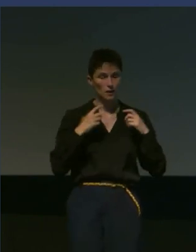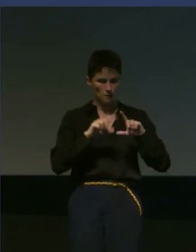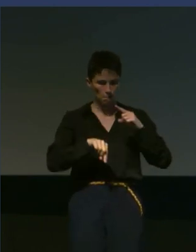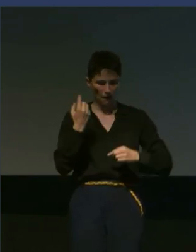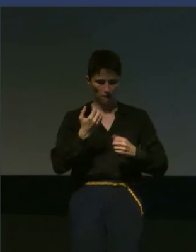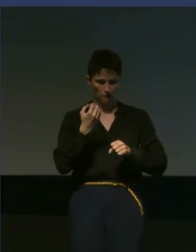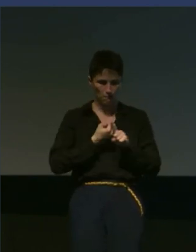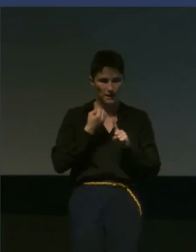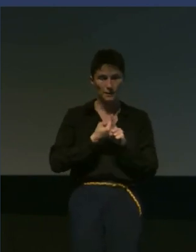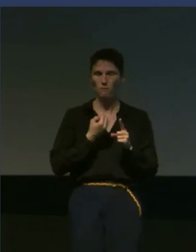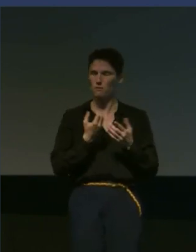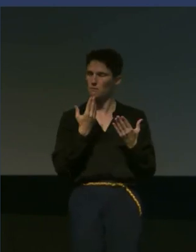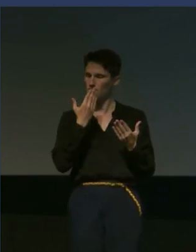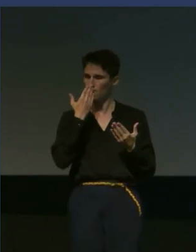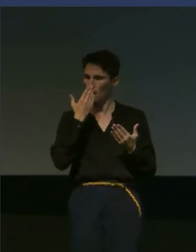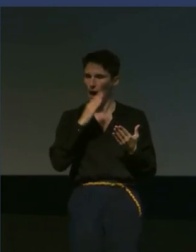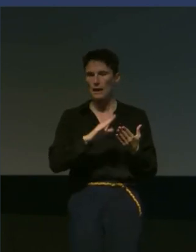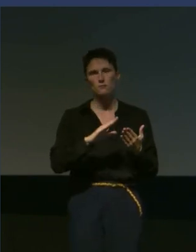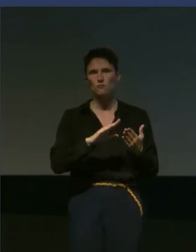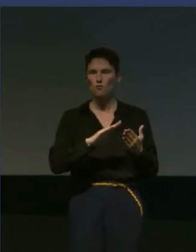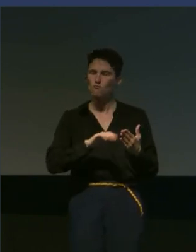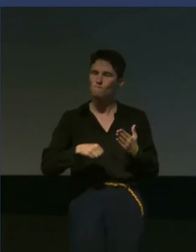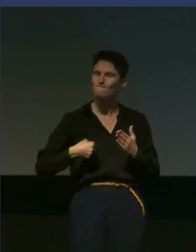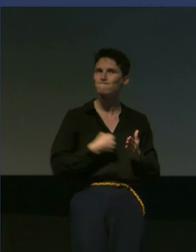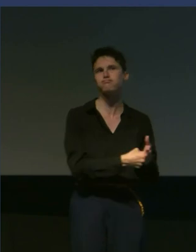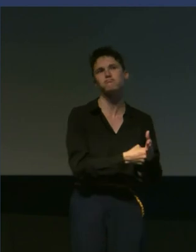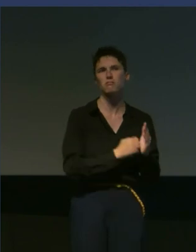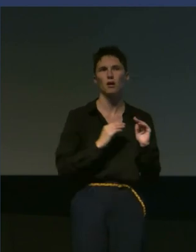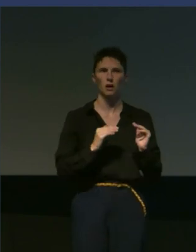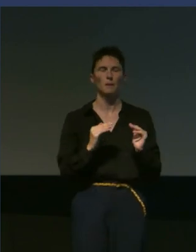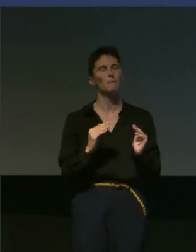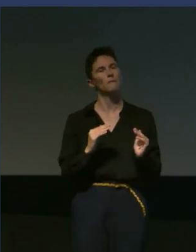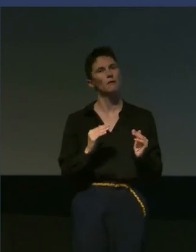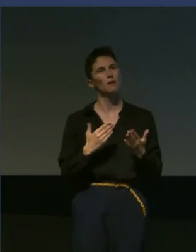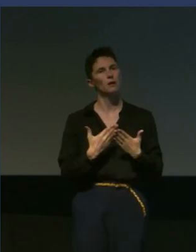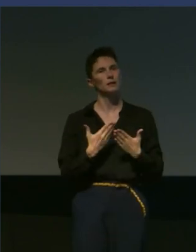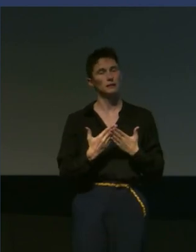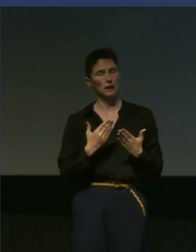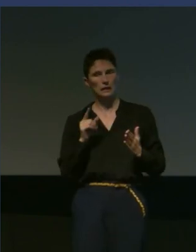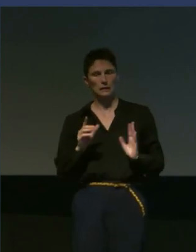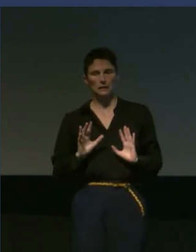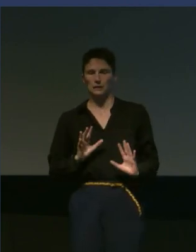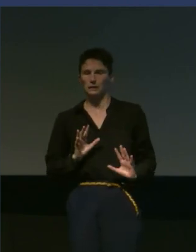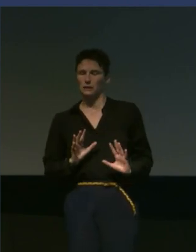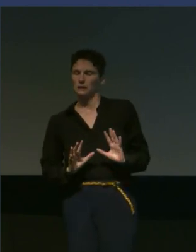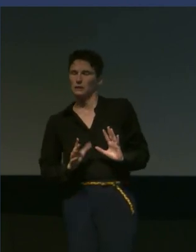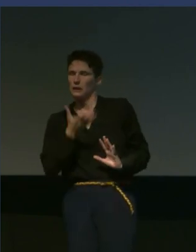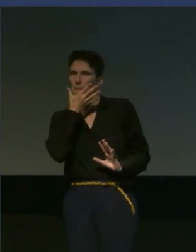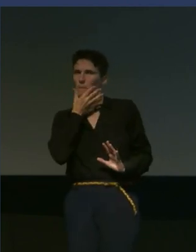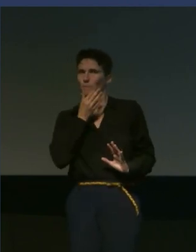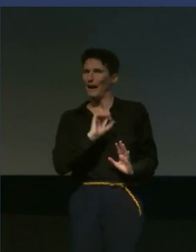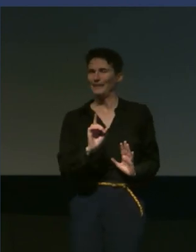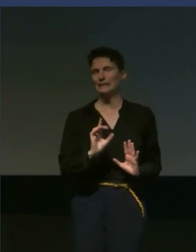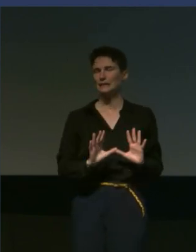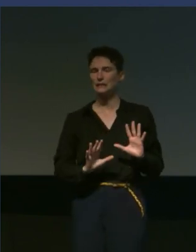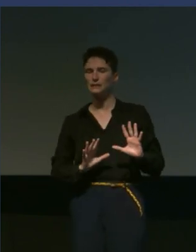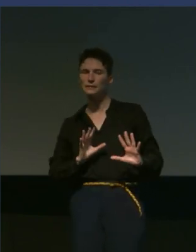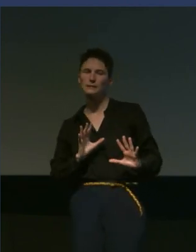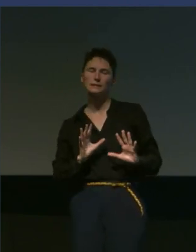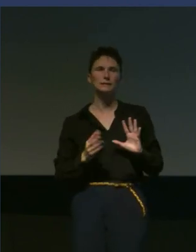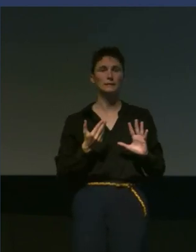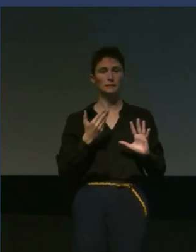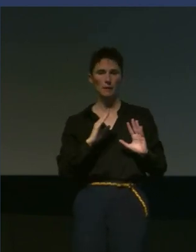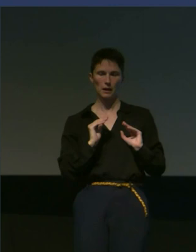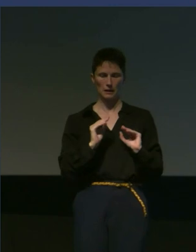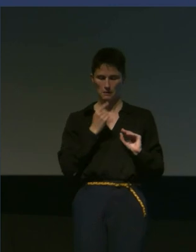attitude extrême. Et ils sont très, très, très inconfortables avec ça. Mais en fait, c'est